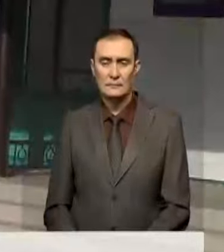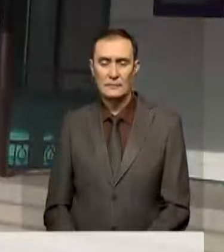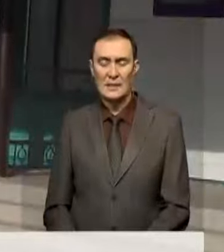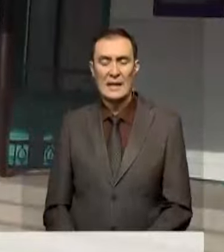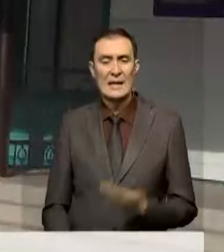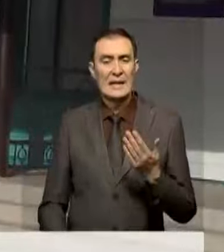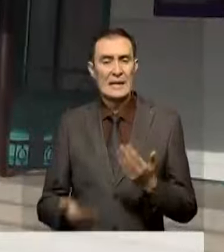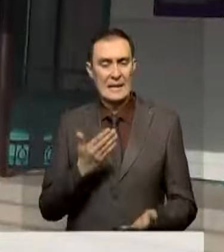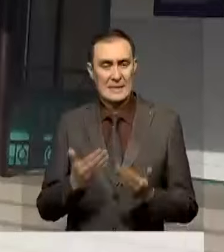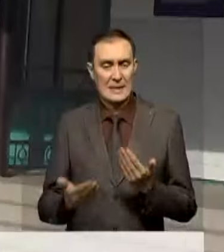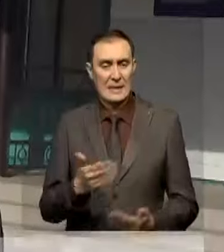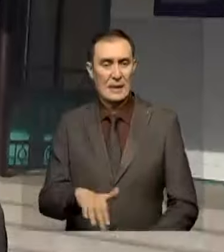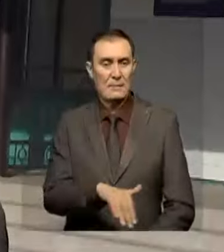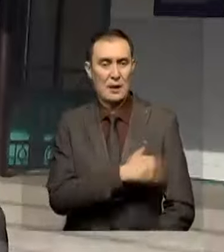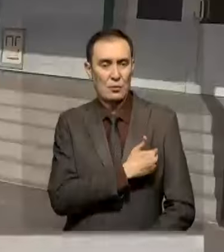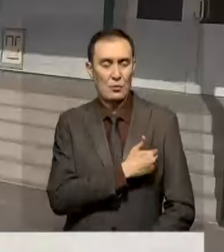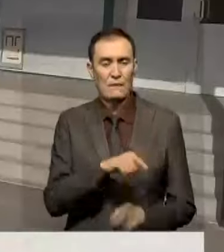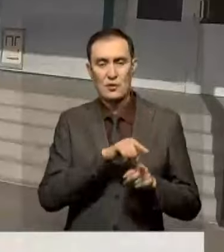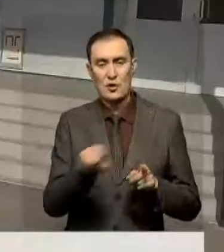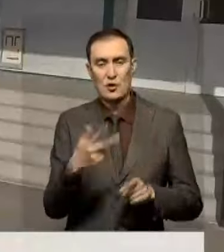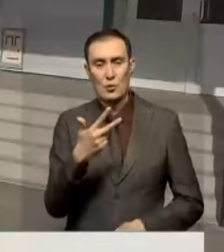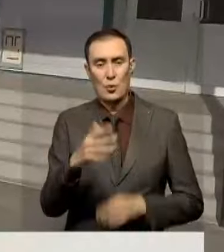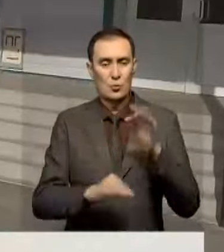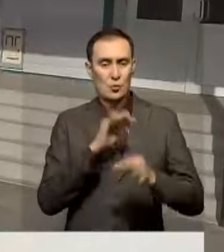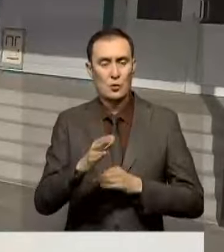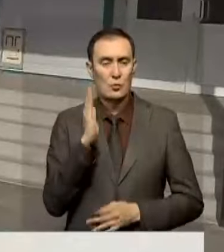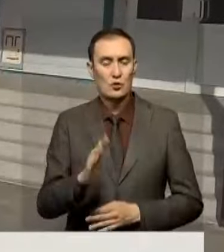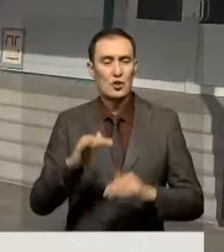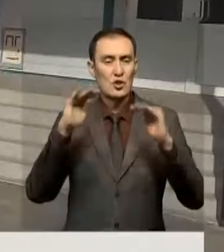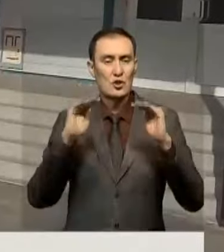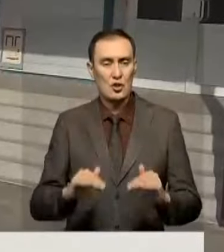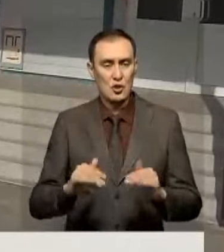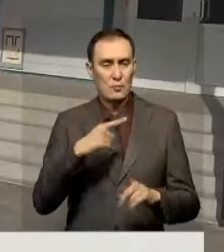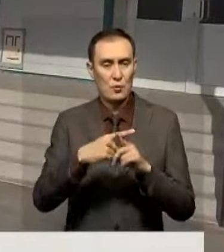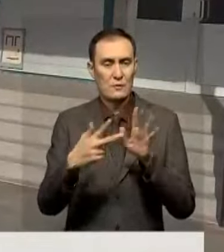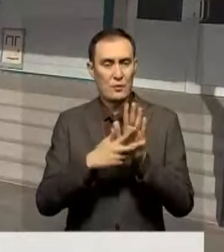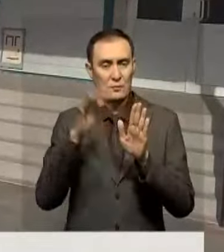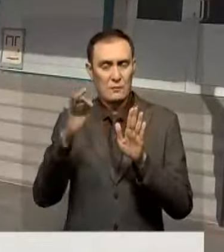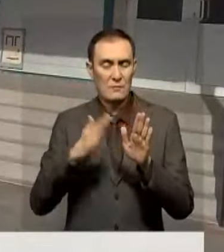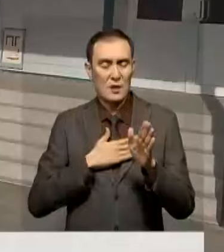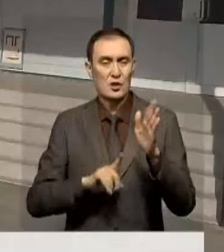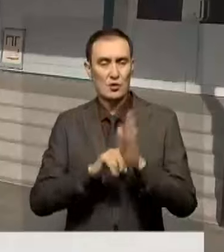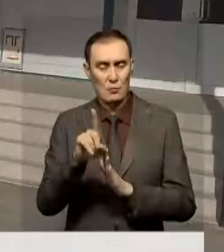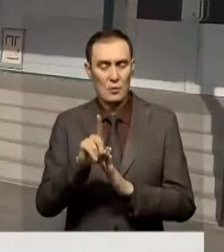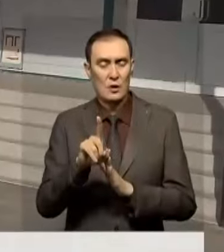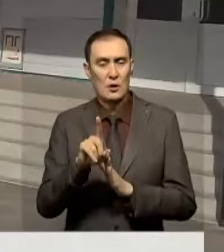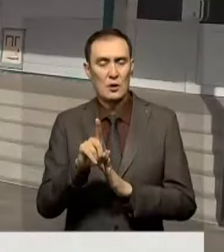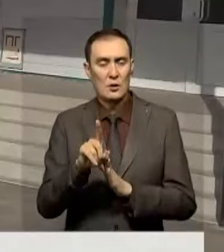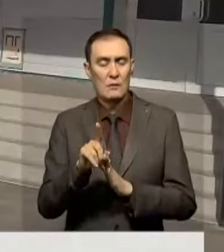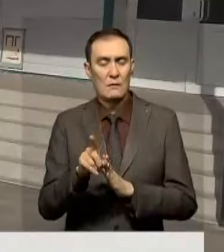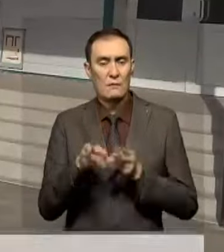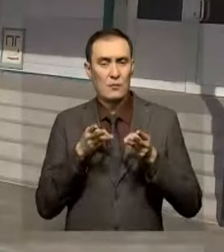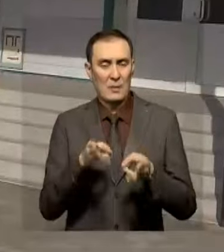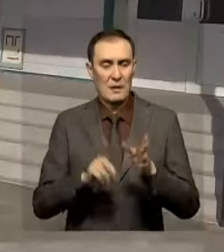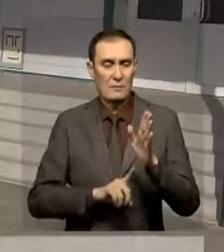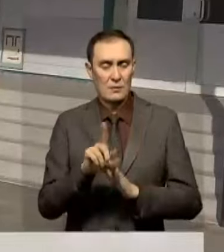Если температура в течение трех суток будет ниже плюс 8 градусов, то мы жилые дома будем подключать. На